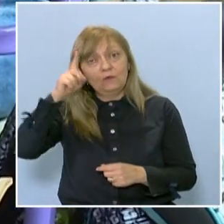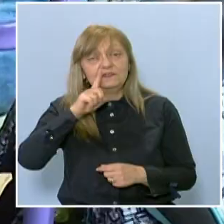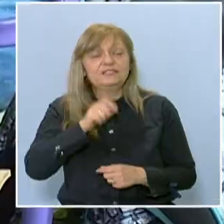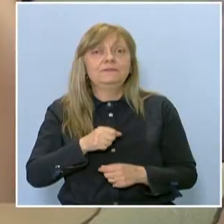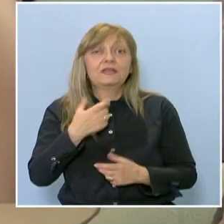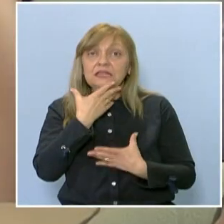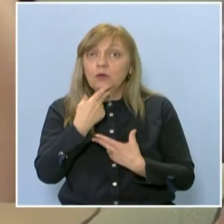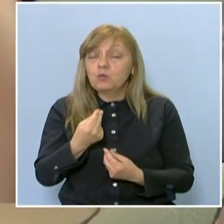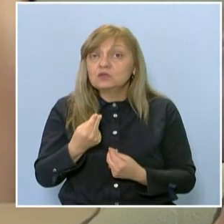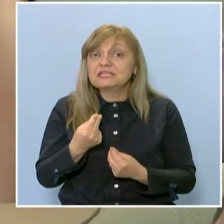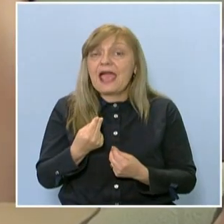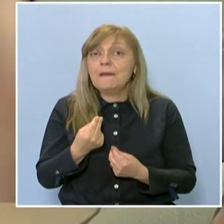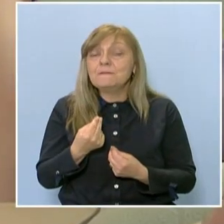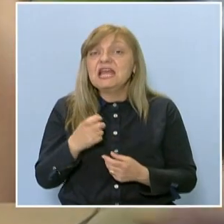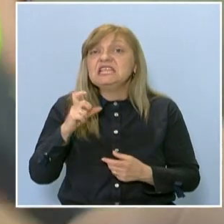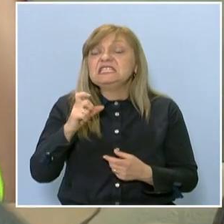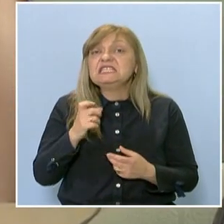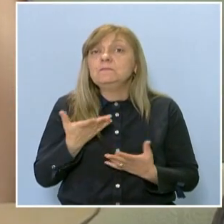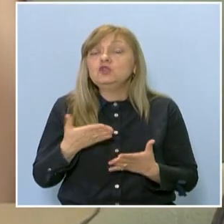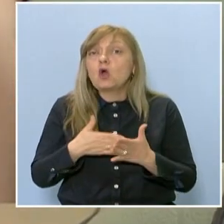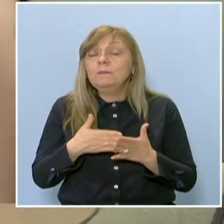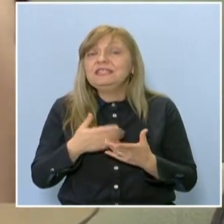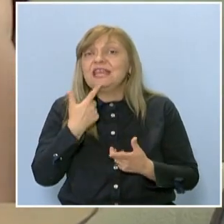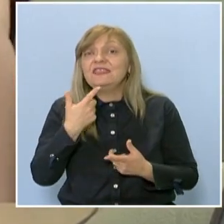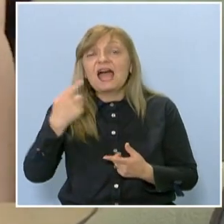на инсулта. Какво е станало с този човек?